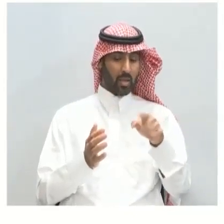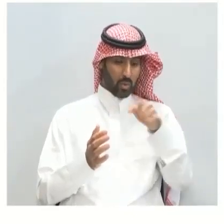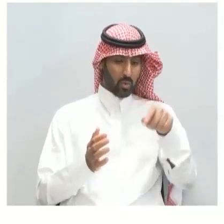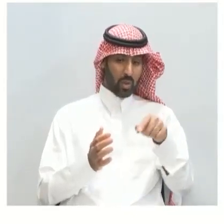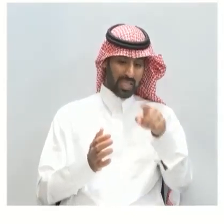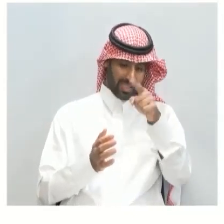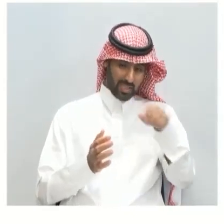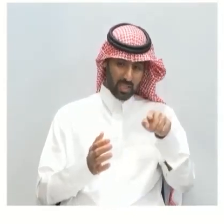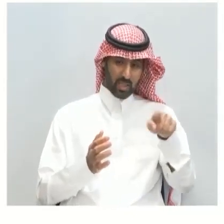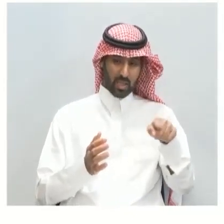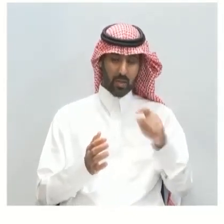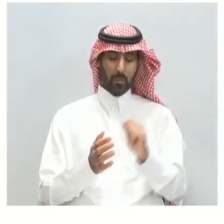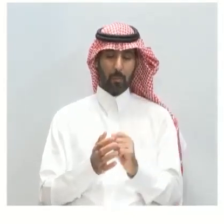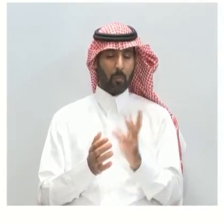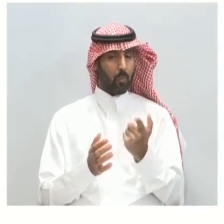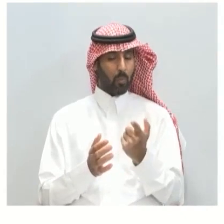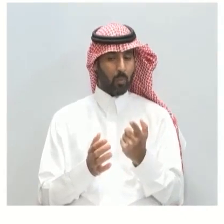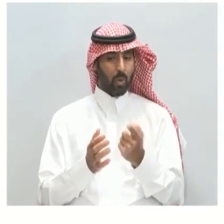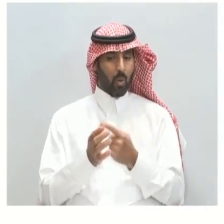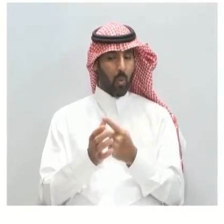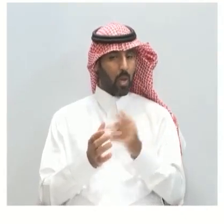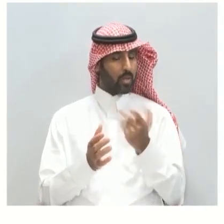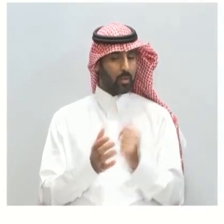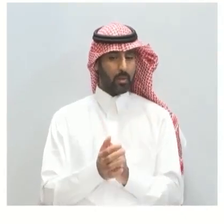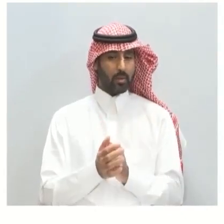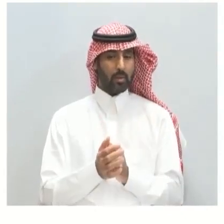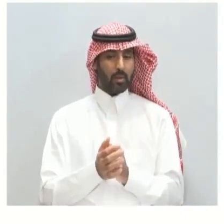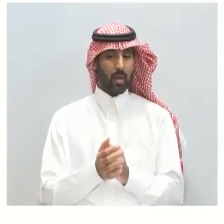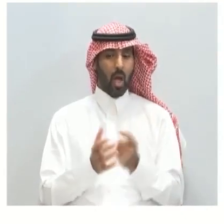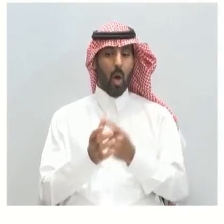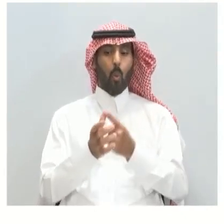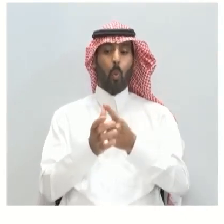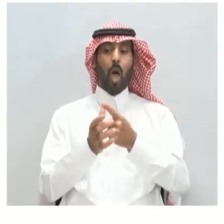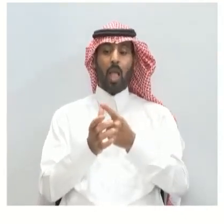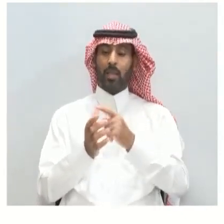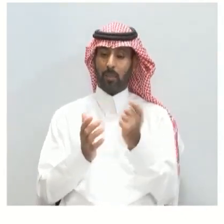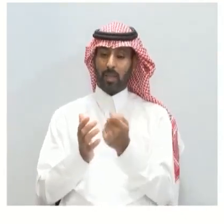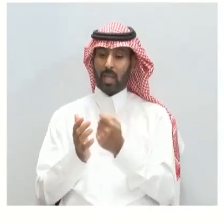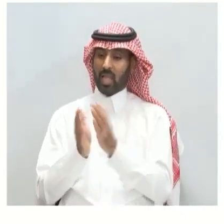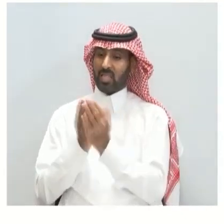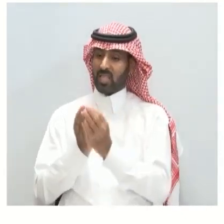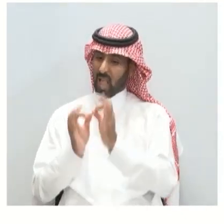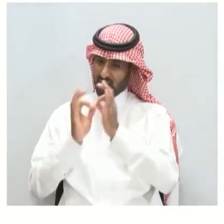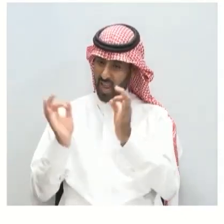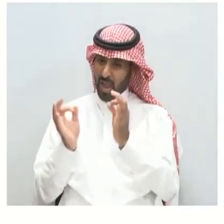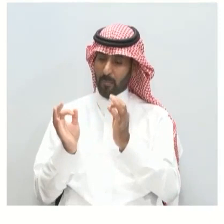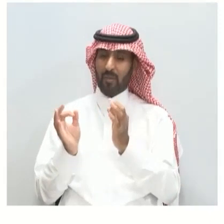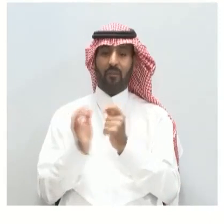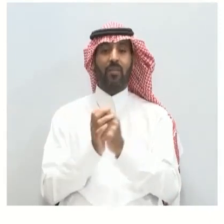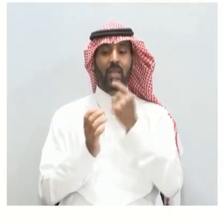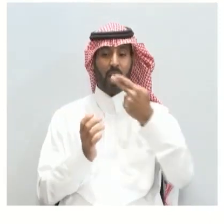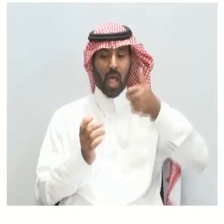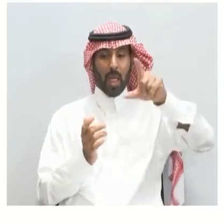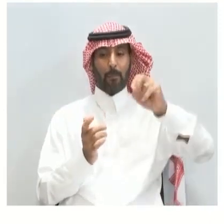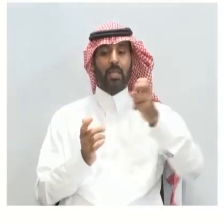امام العباره الخاطئه الغير غير صحيحه اول هذه العبارات اول من الف كتابا وافيا شاملا في هذا العلم في